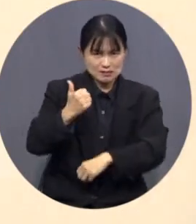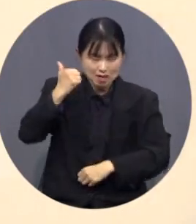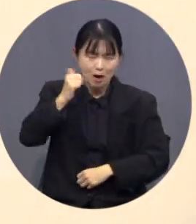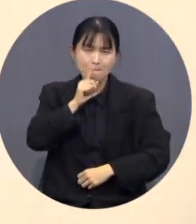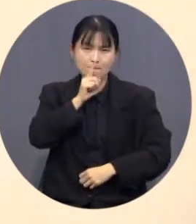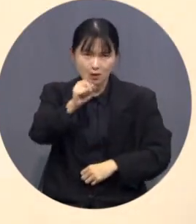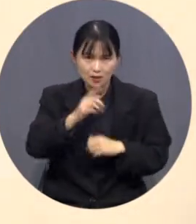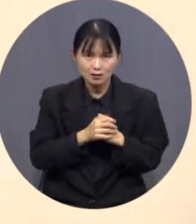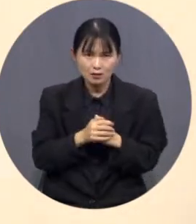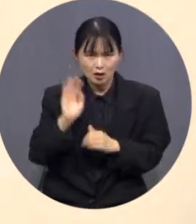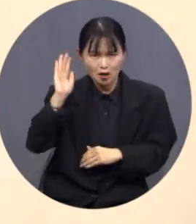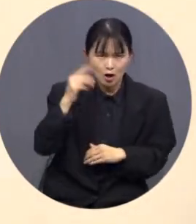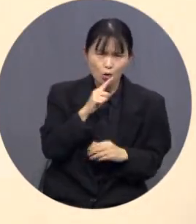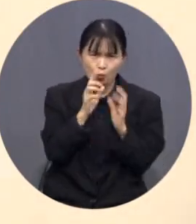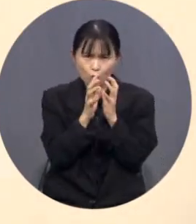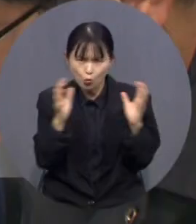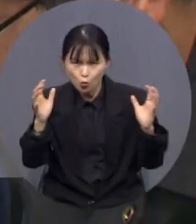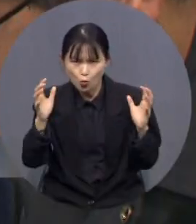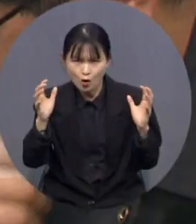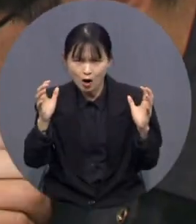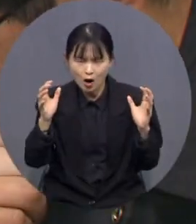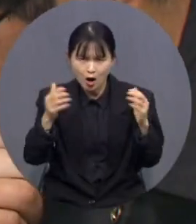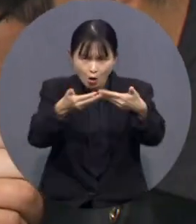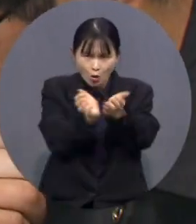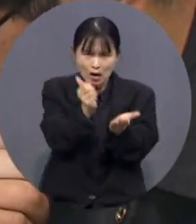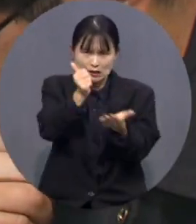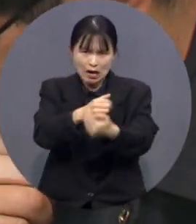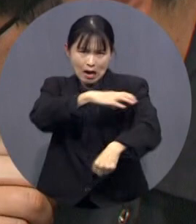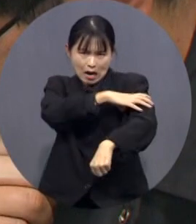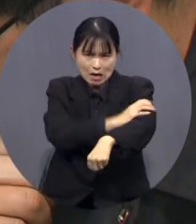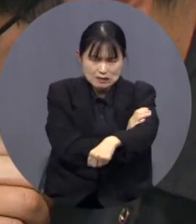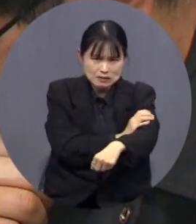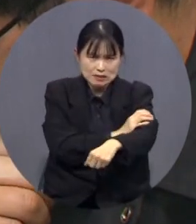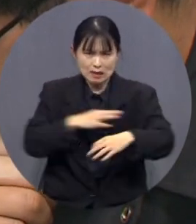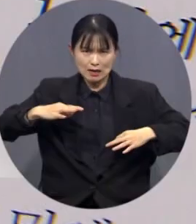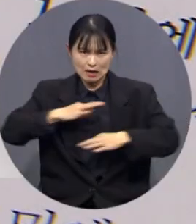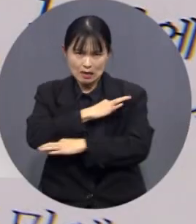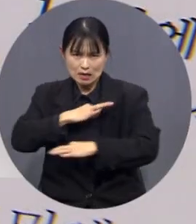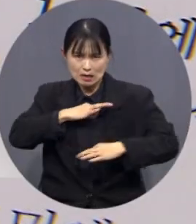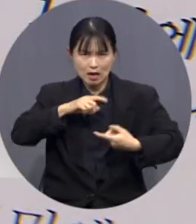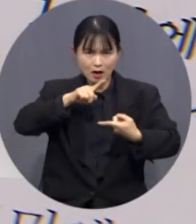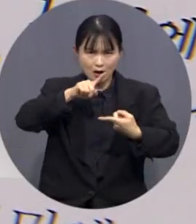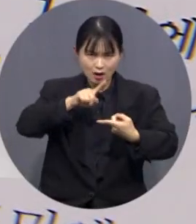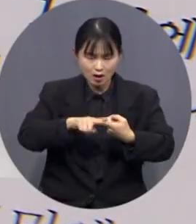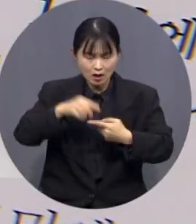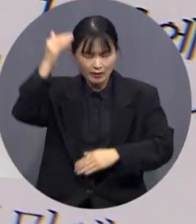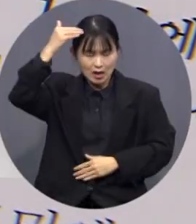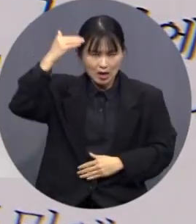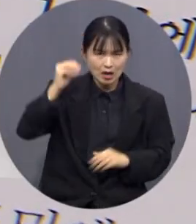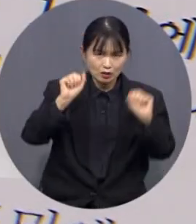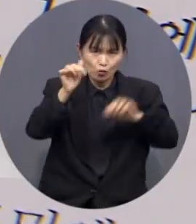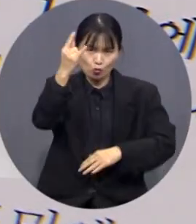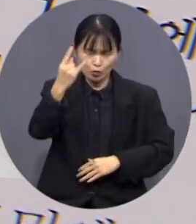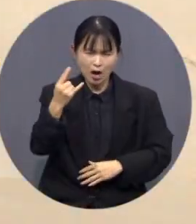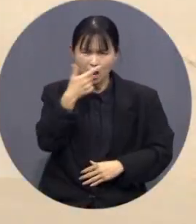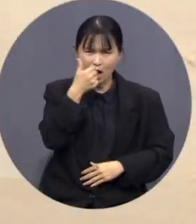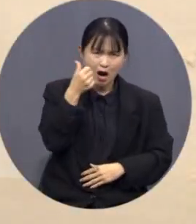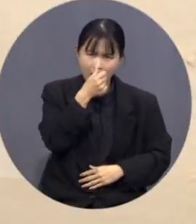밝혔습니다. 최근 논란이 된 제주시 체육회장의 갑질과 비리 의혹에 대해서는 대한체육회도 알고